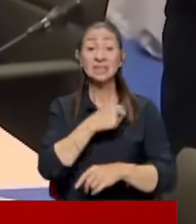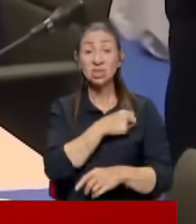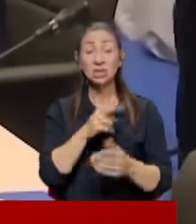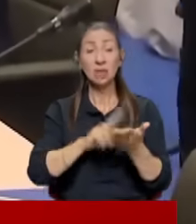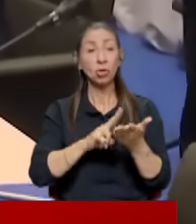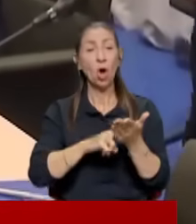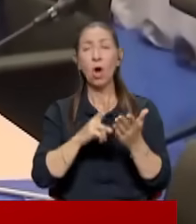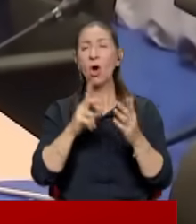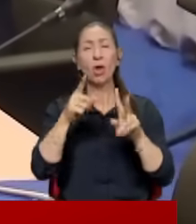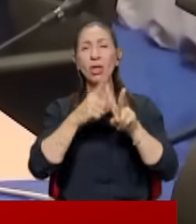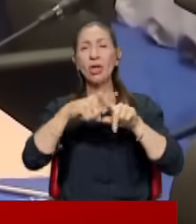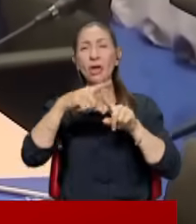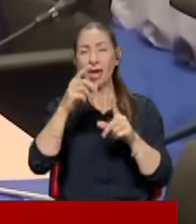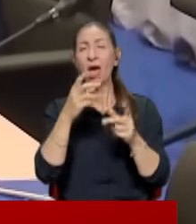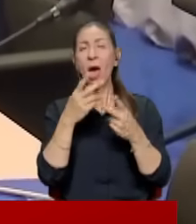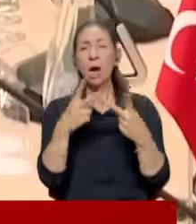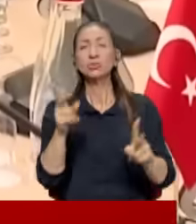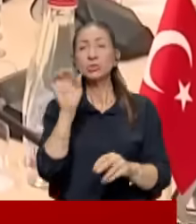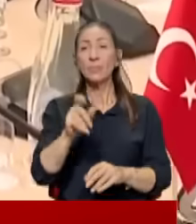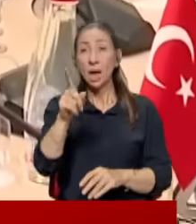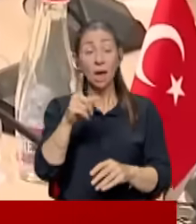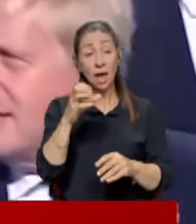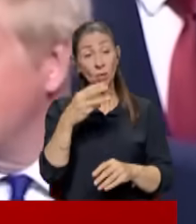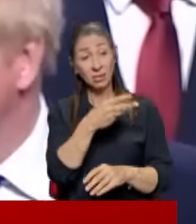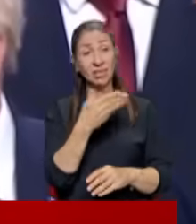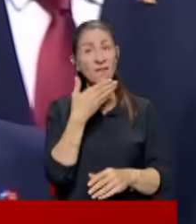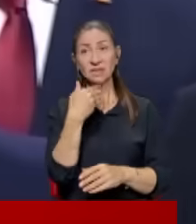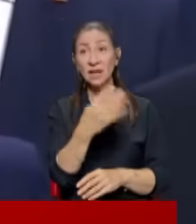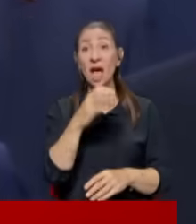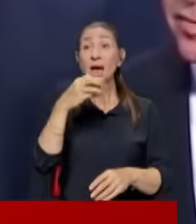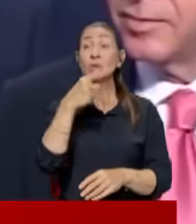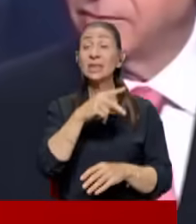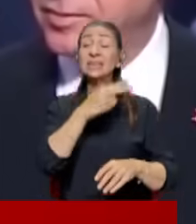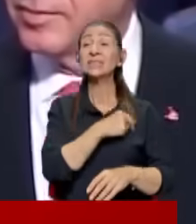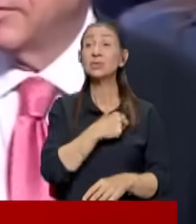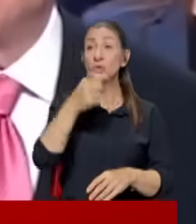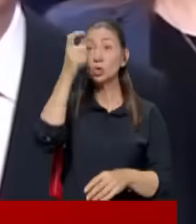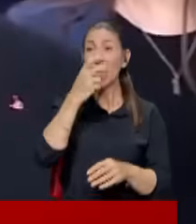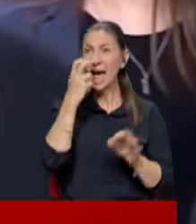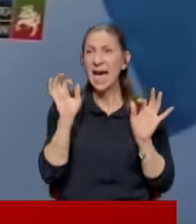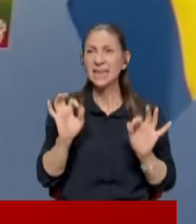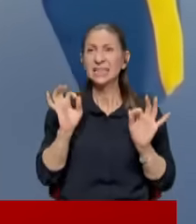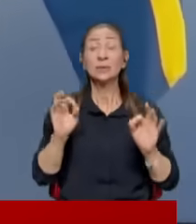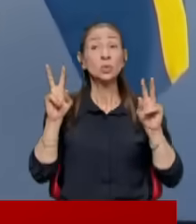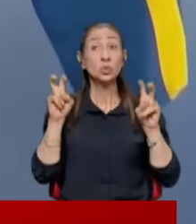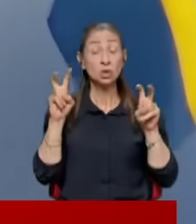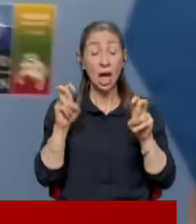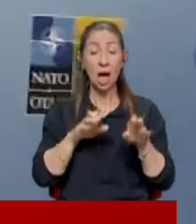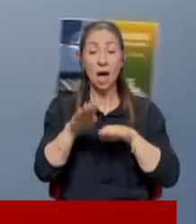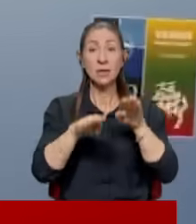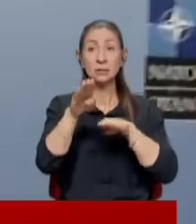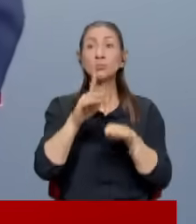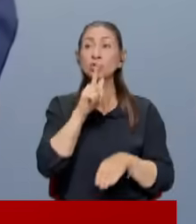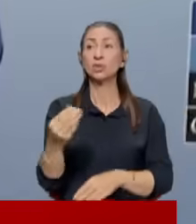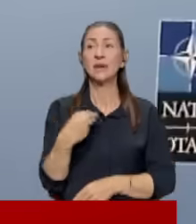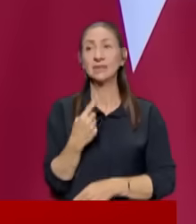üyeliğinin önünü açtı. Muhalefet Erdoğan'ı taviz vermekle suçlarken Erdoğan İsveç'in Türkiye'nin hassasiyetleri konusunda adım atmayı